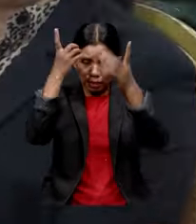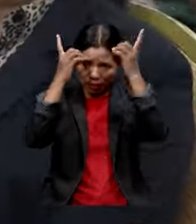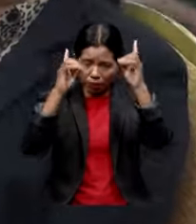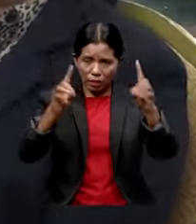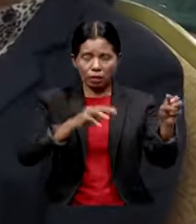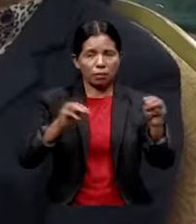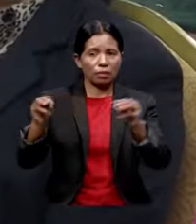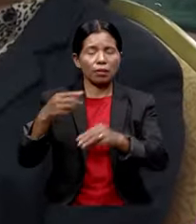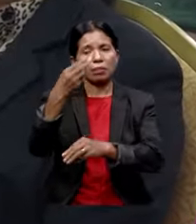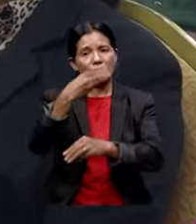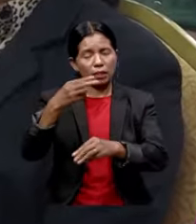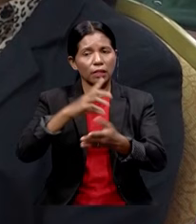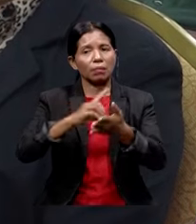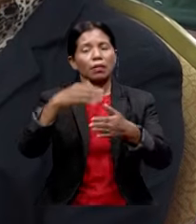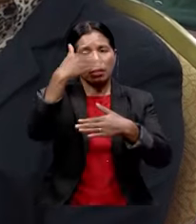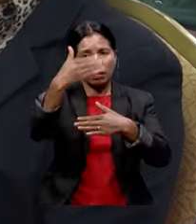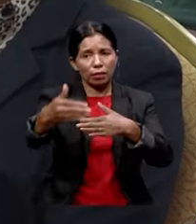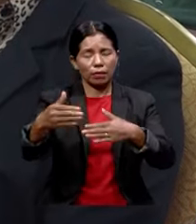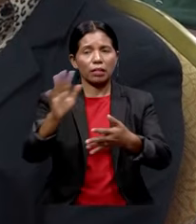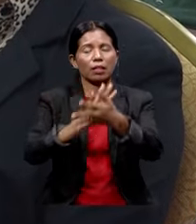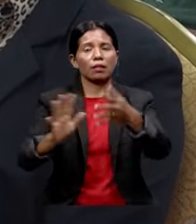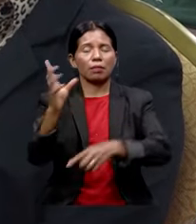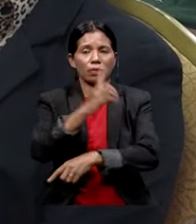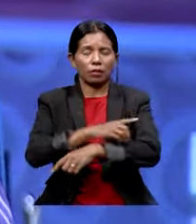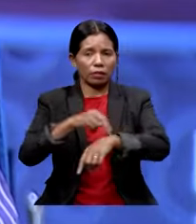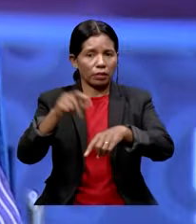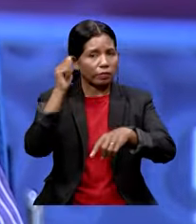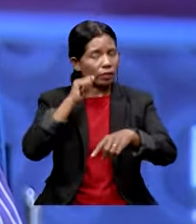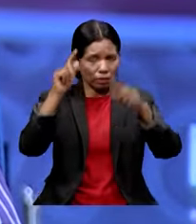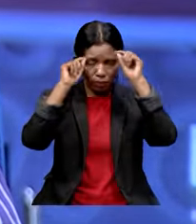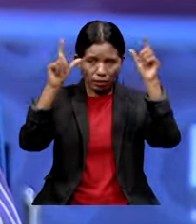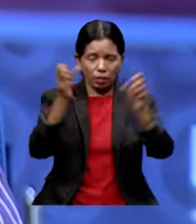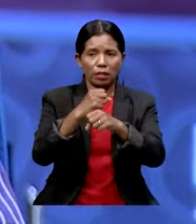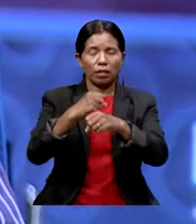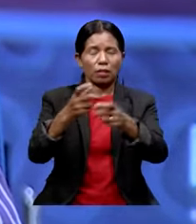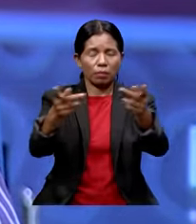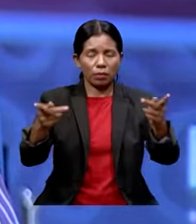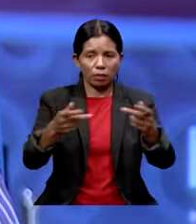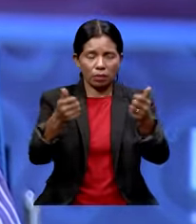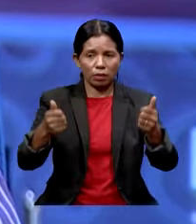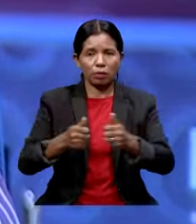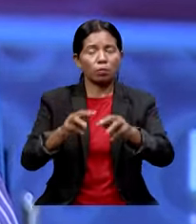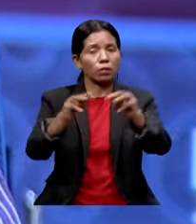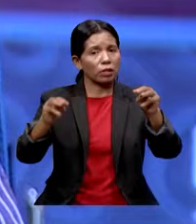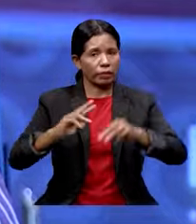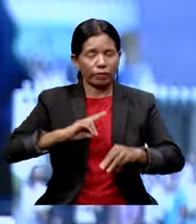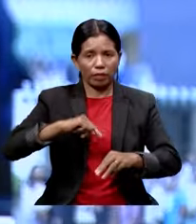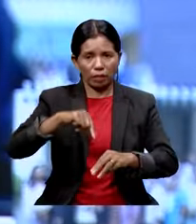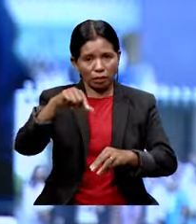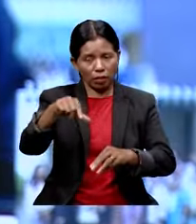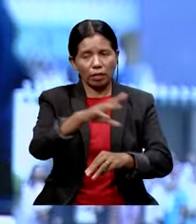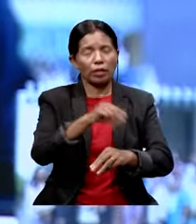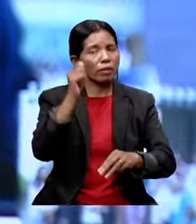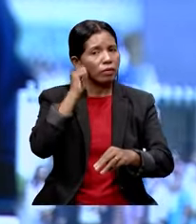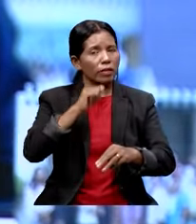bakinta semanoin. Sermoni hodi komora lorong nasional veto Timor Leste ne sehalau ia pos administrativu kelkai munisipi baukau hotema veto